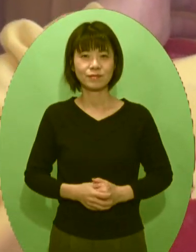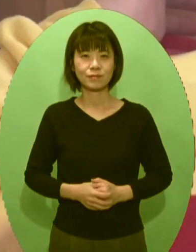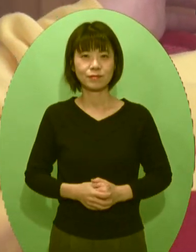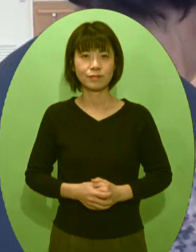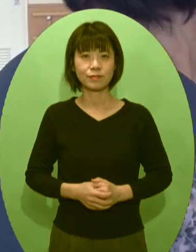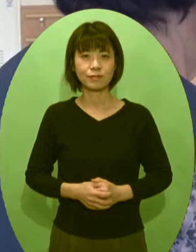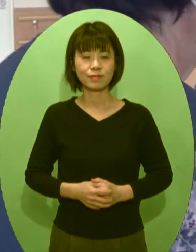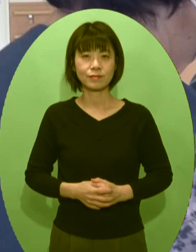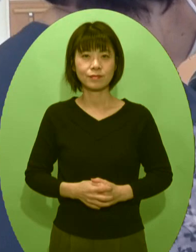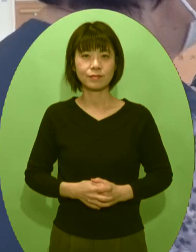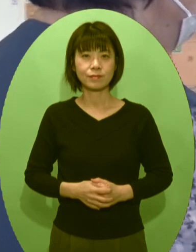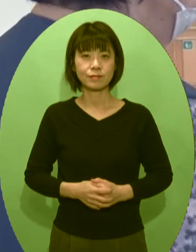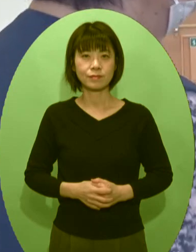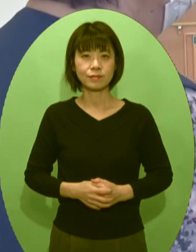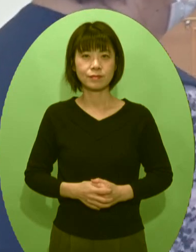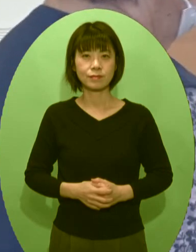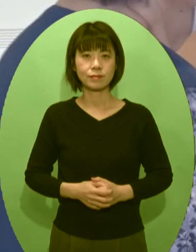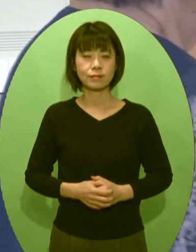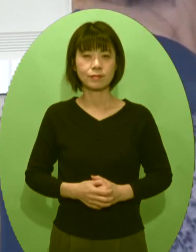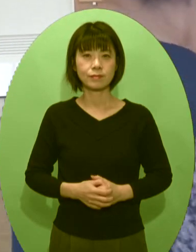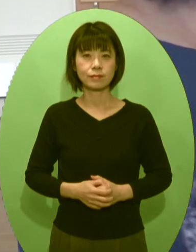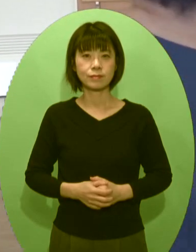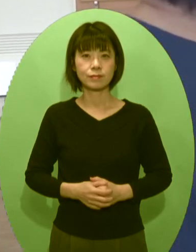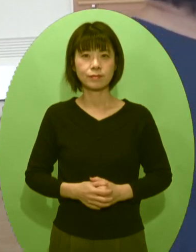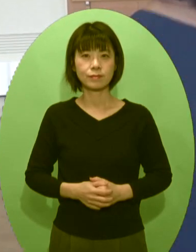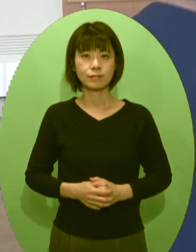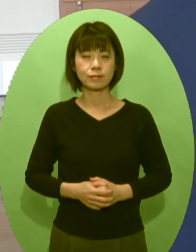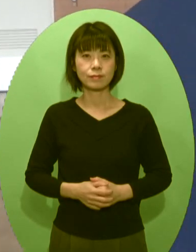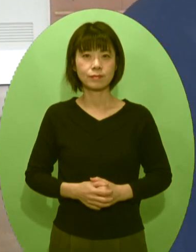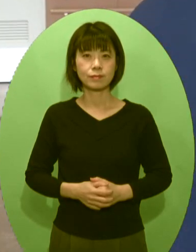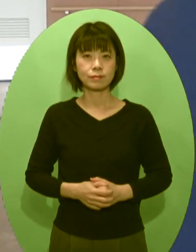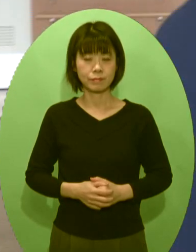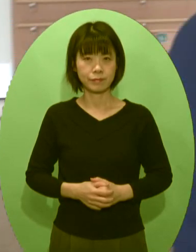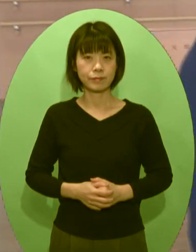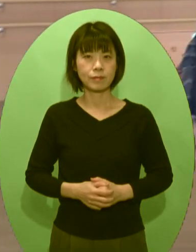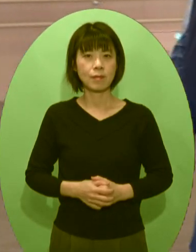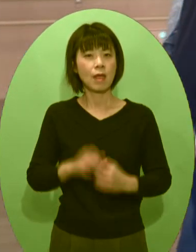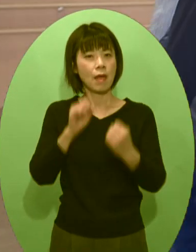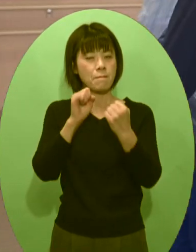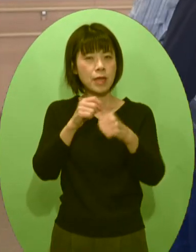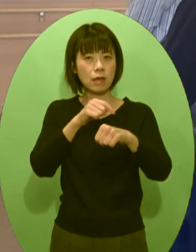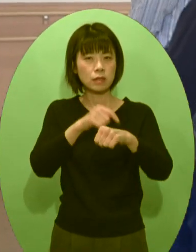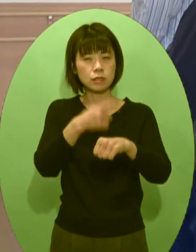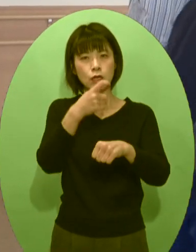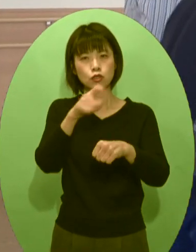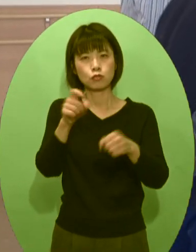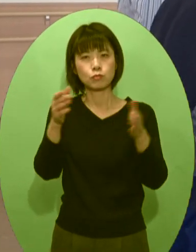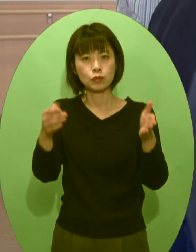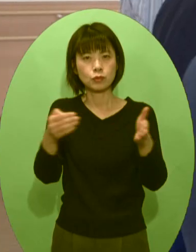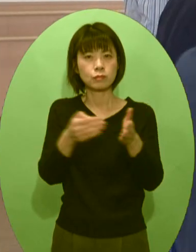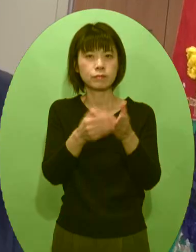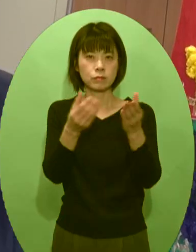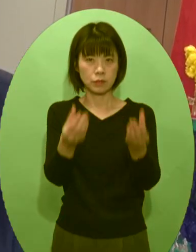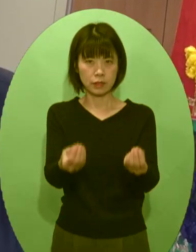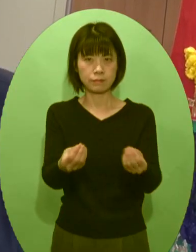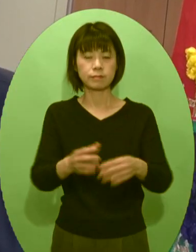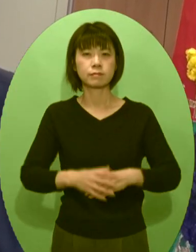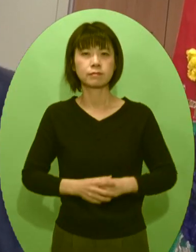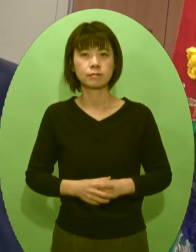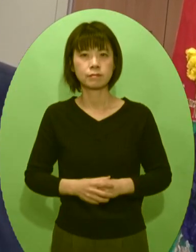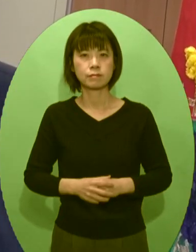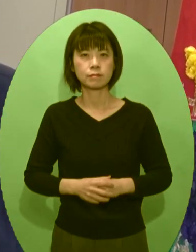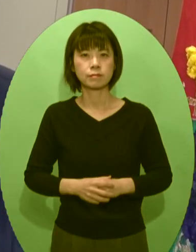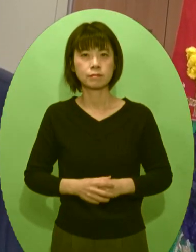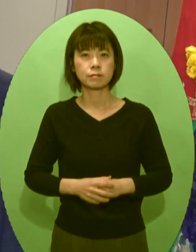はい、お願いします。もうありがとうございました。どうも。 10分間の面会が終わりました。 こうい